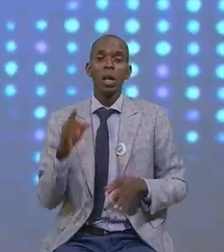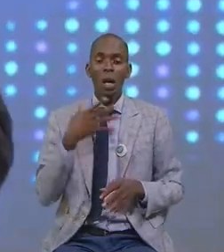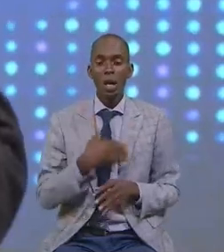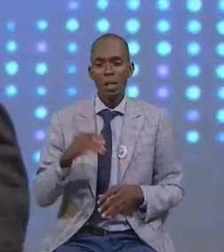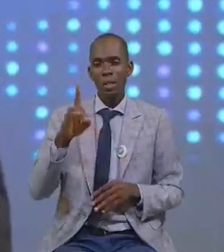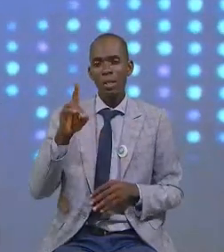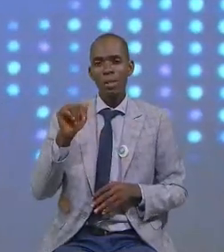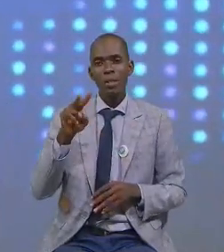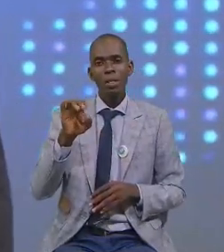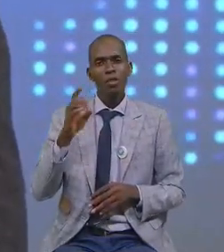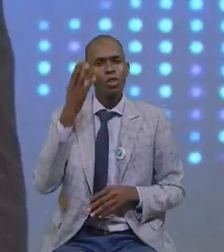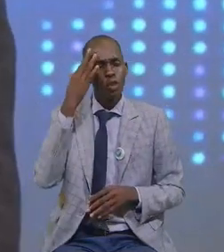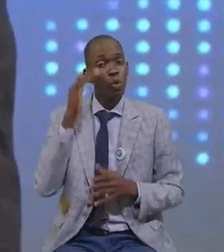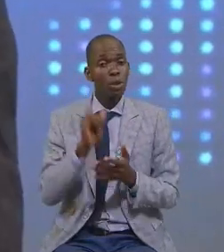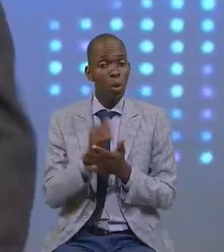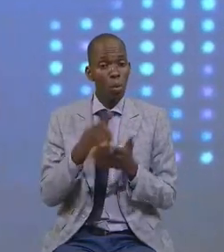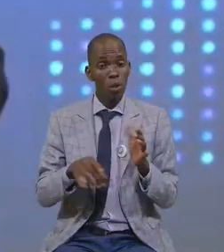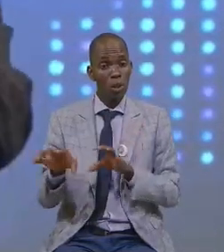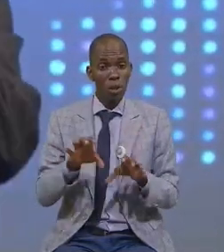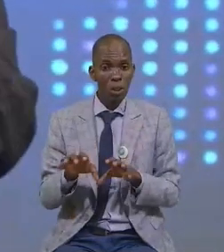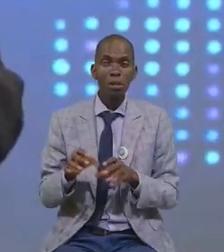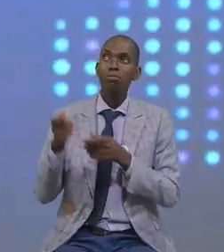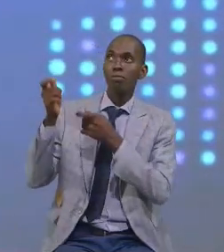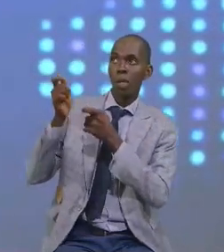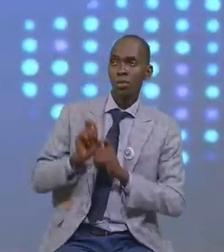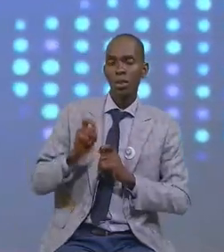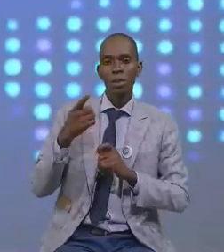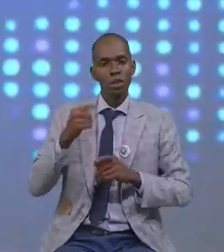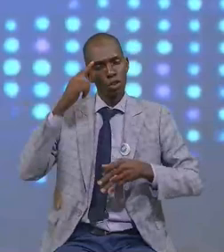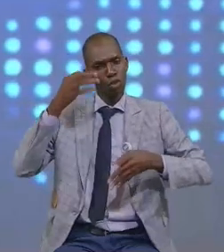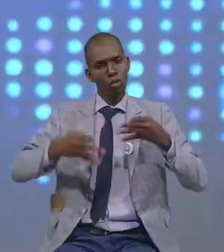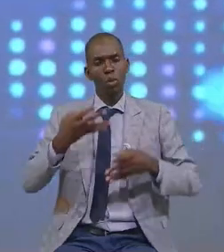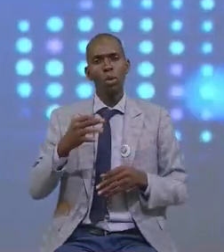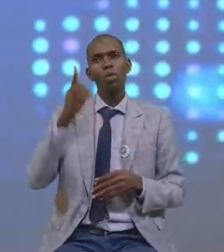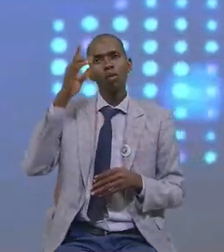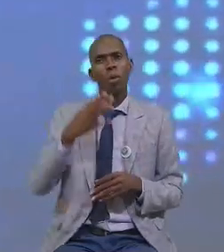fait mérite le jugement de Dieu. Et nous